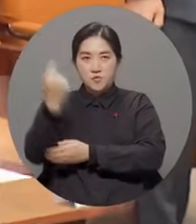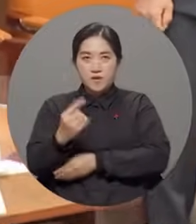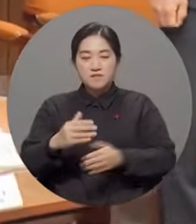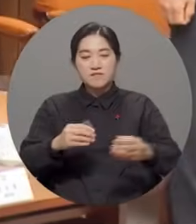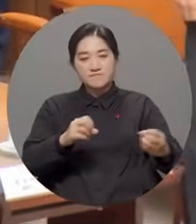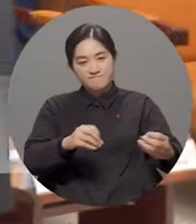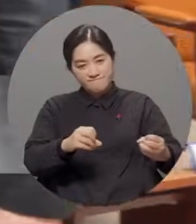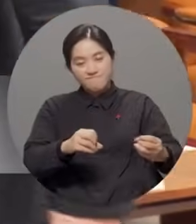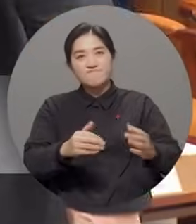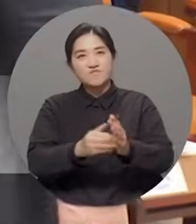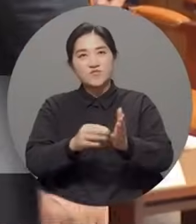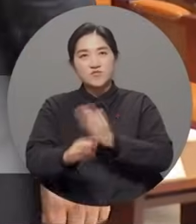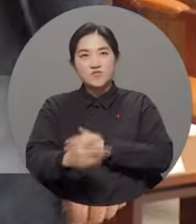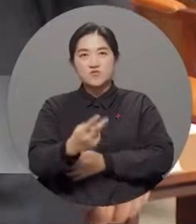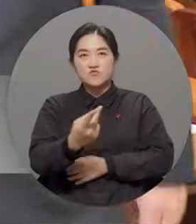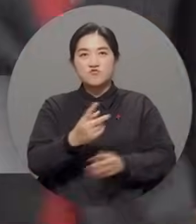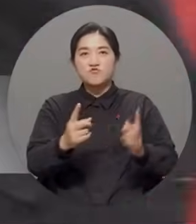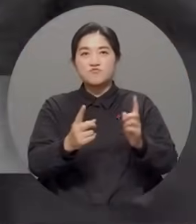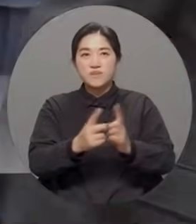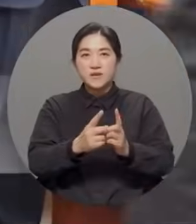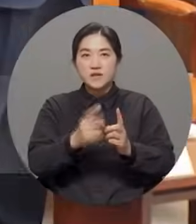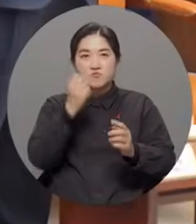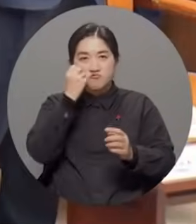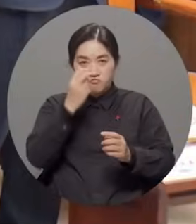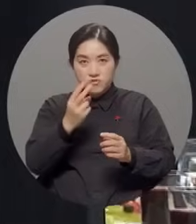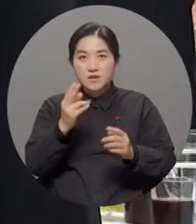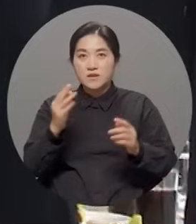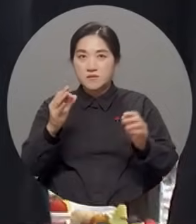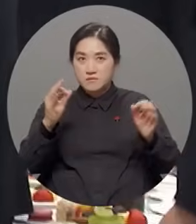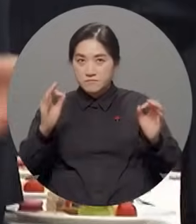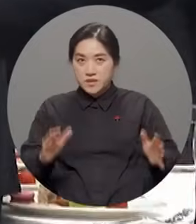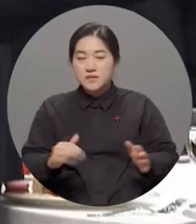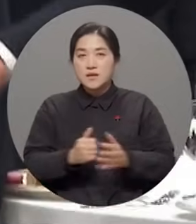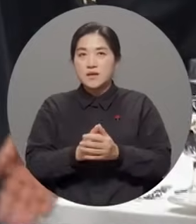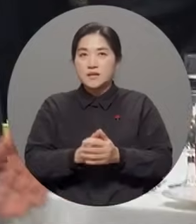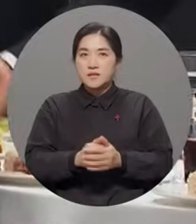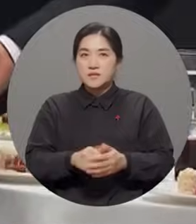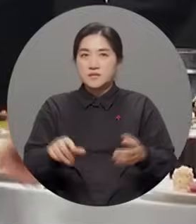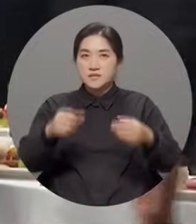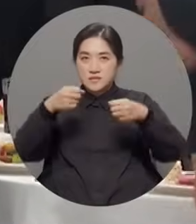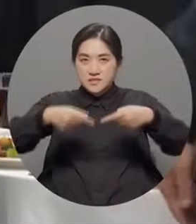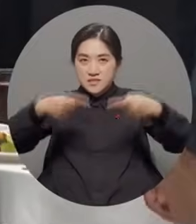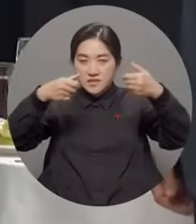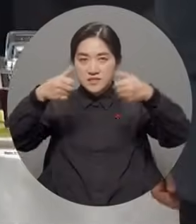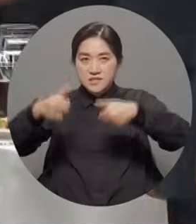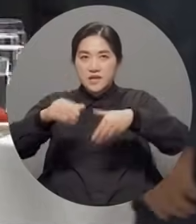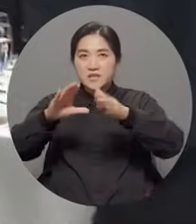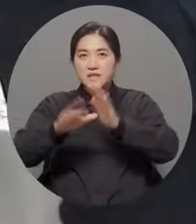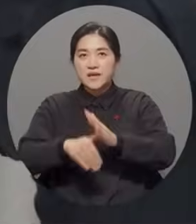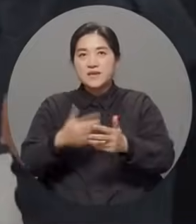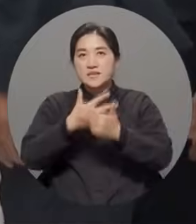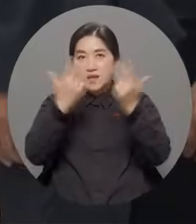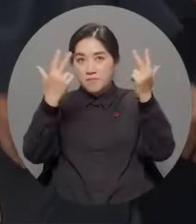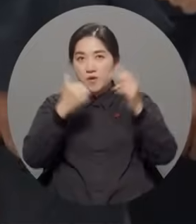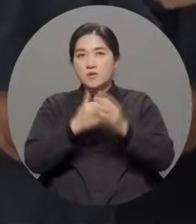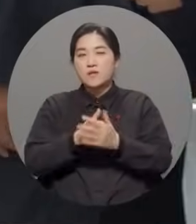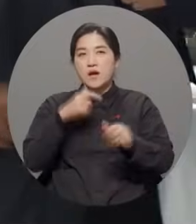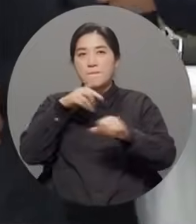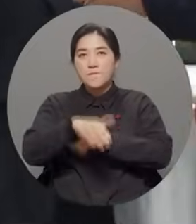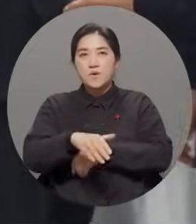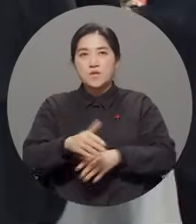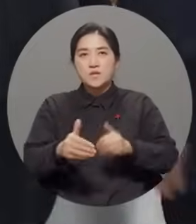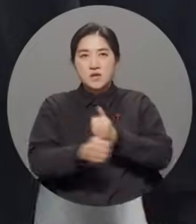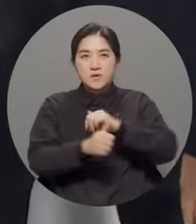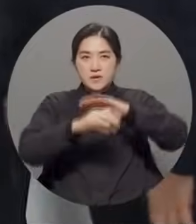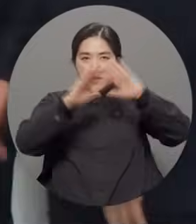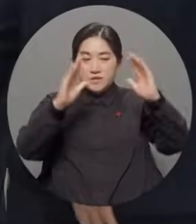나눈 뒤두 사람의 만남은 두달 만입니다. 올초 신년 인사회 행사에는 이 대표는 물론 민주당 의원